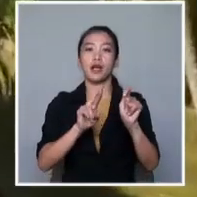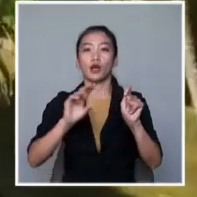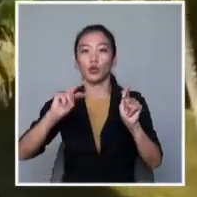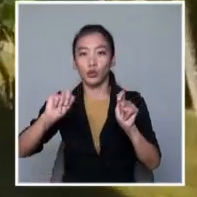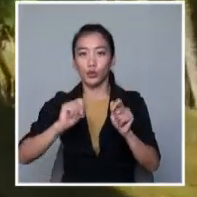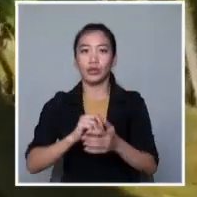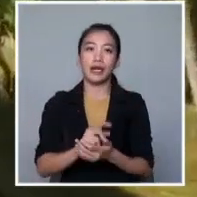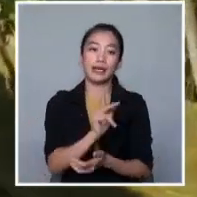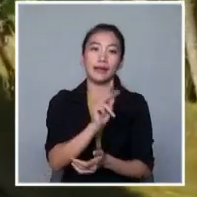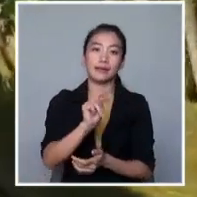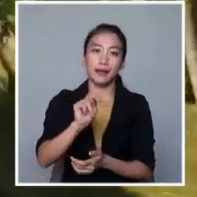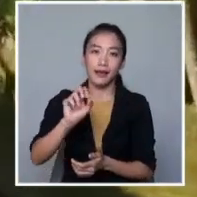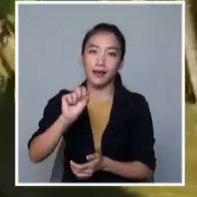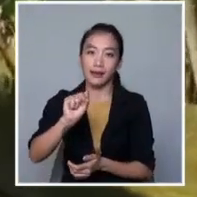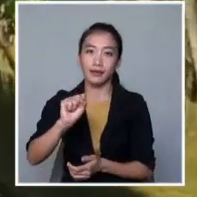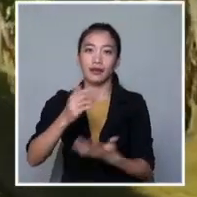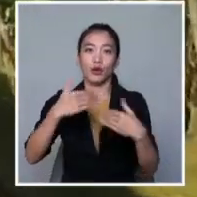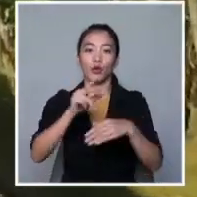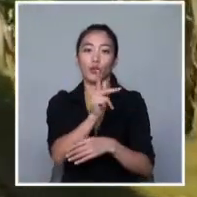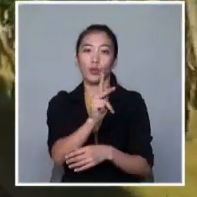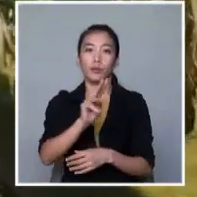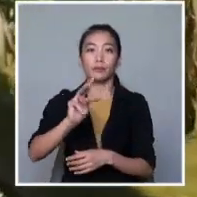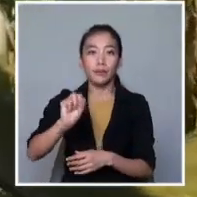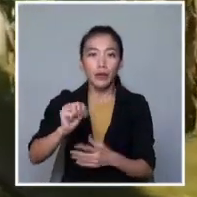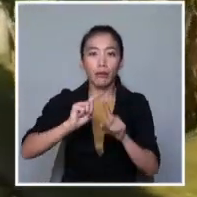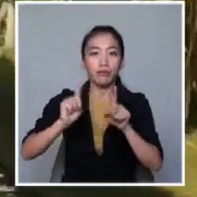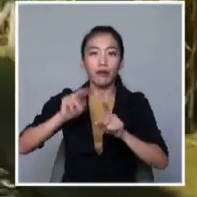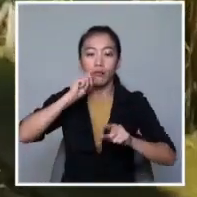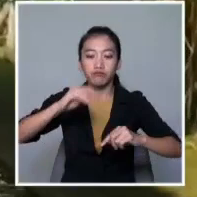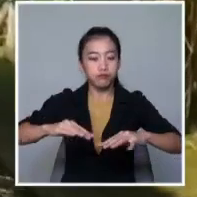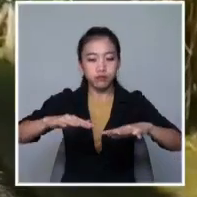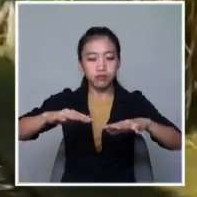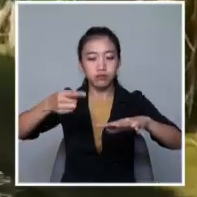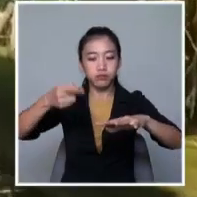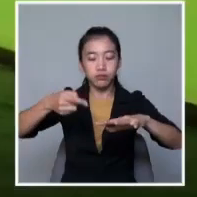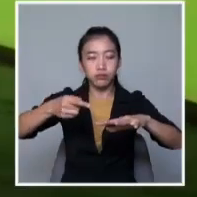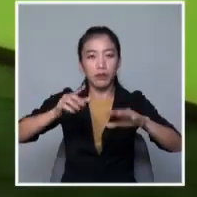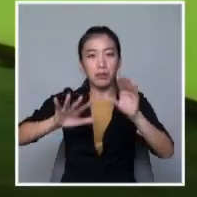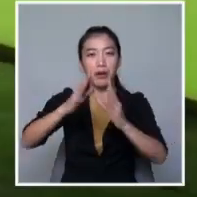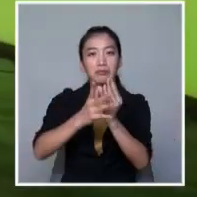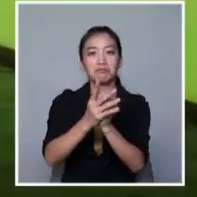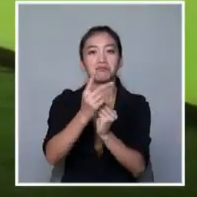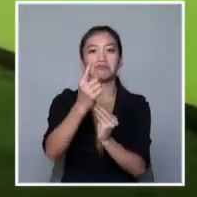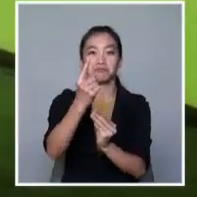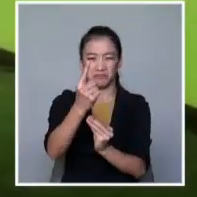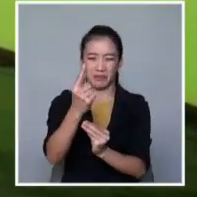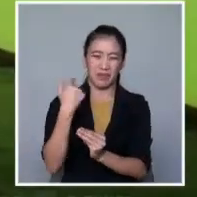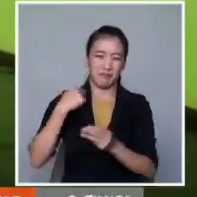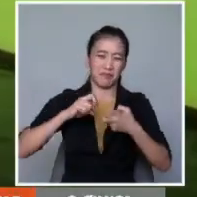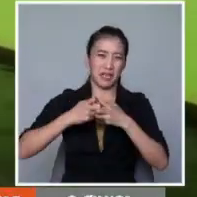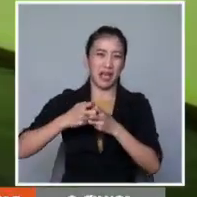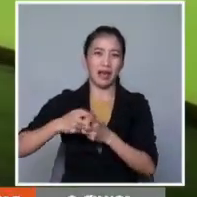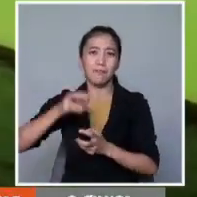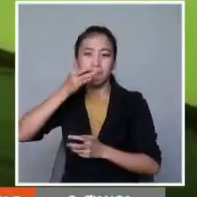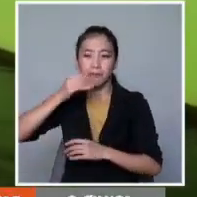ระสิงหนครและอำเภอควนเนียงท่วมขังมานานกว่า1สัปดาห์แล้วค่ะมีปัญหาเรื่องของน้ำทะเลหนุนสูงด้ว